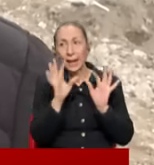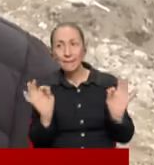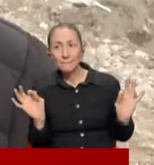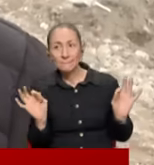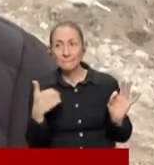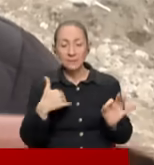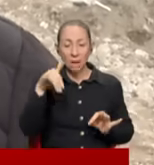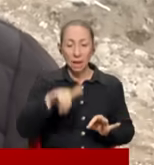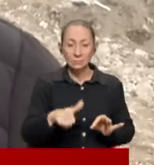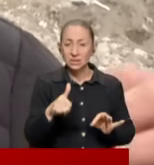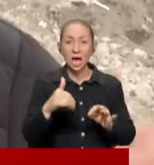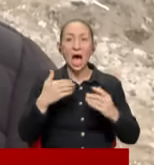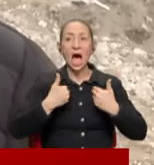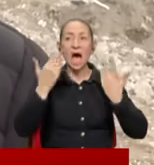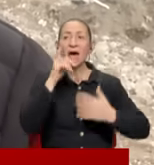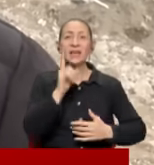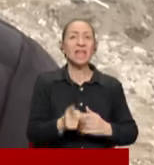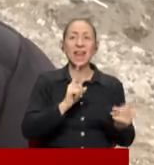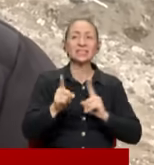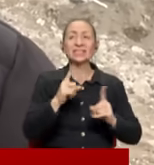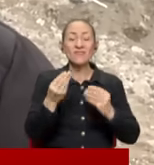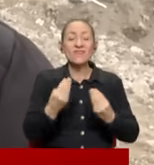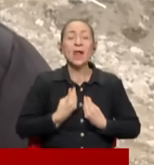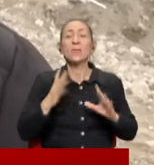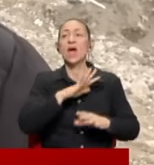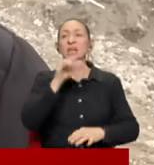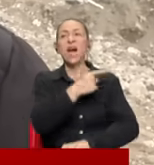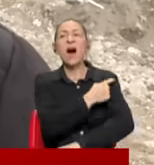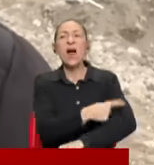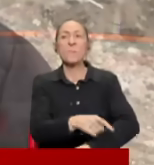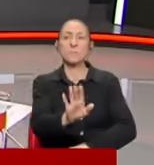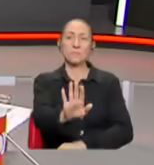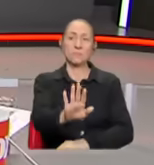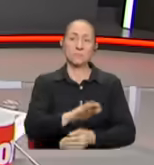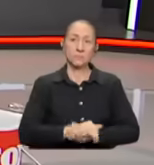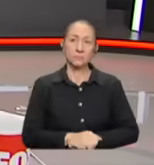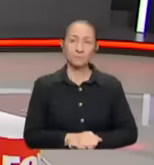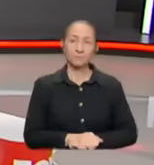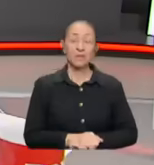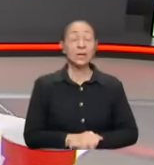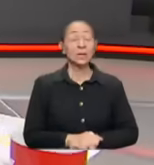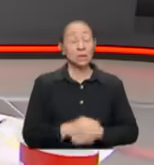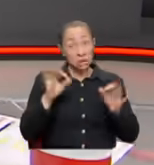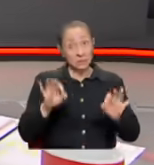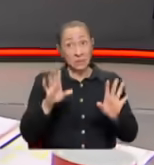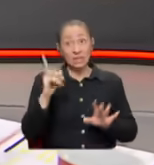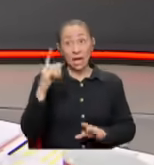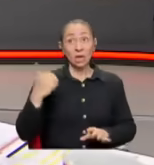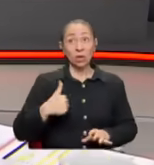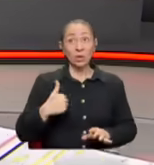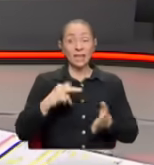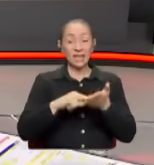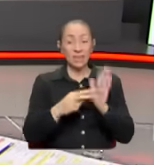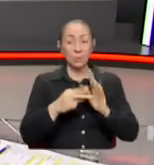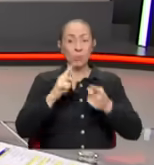Bizim hakkımız adaleti sağlayamayan herkese haramdır. Şimdi efendim, tek kamu görevlisi,